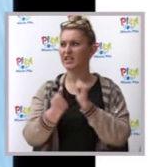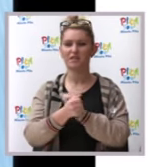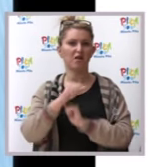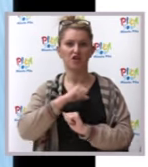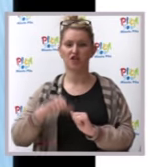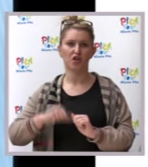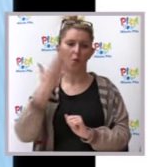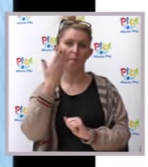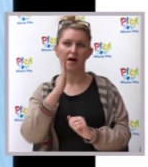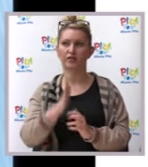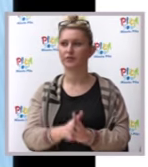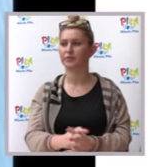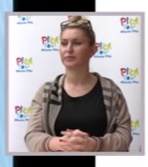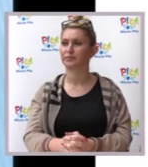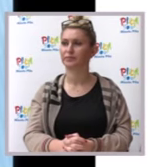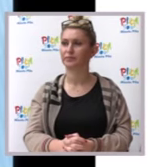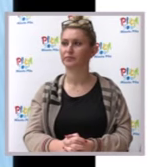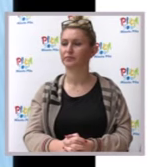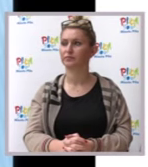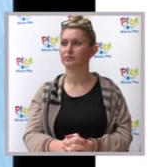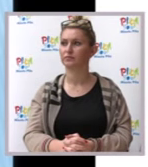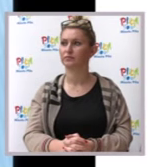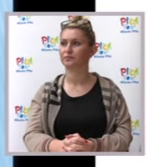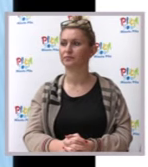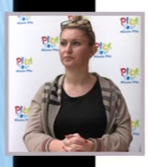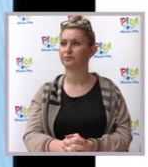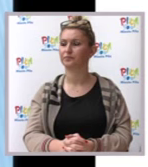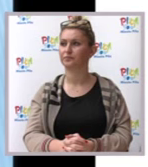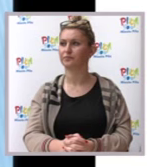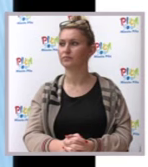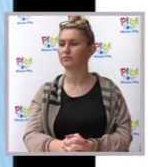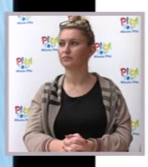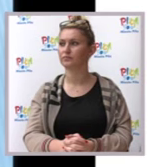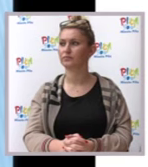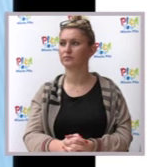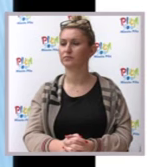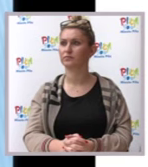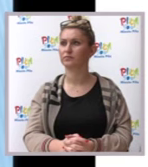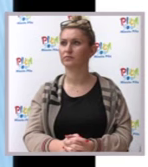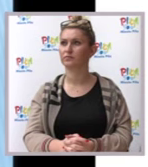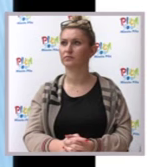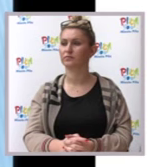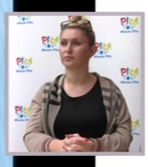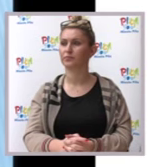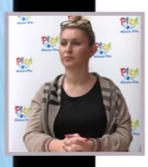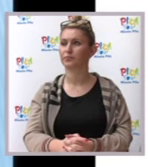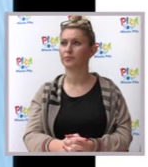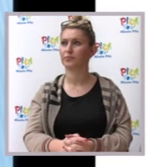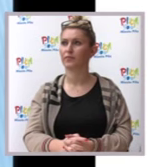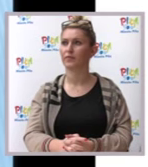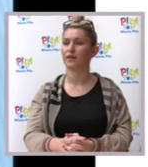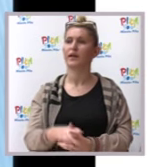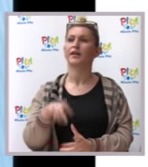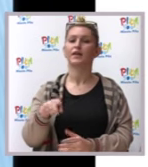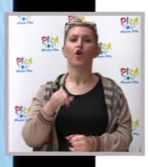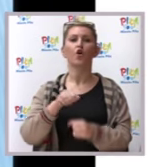ze względu na to, że korekta, którą w tej chwili wprowadzamy, obejmuje okres praktycznie 4 lat i tak naprawdę w tym okresie